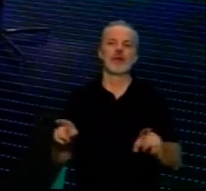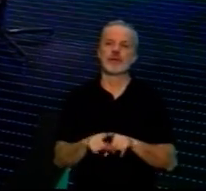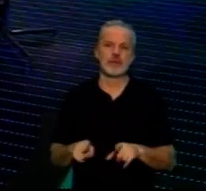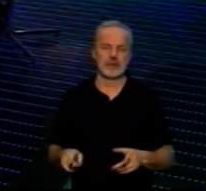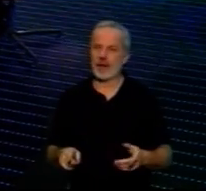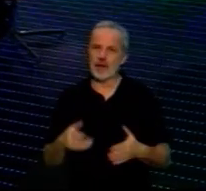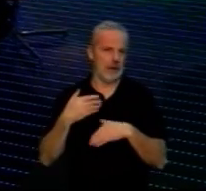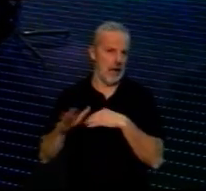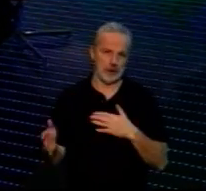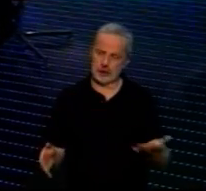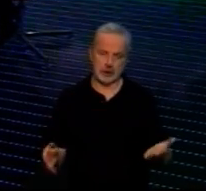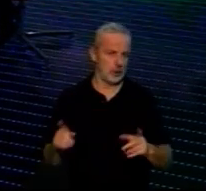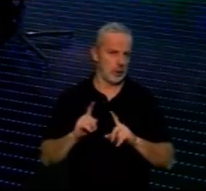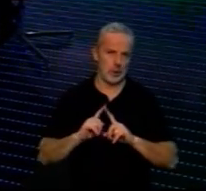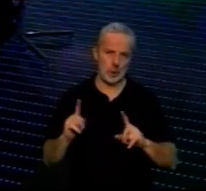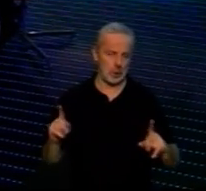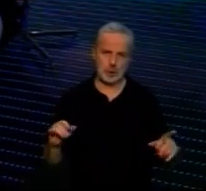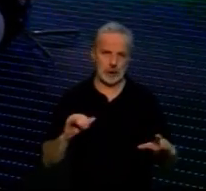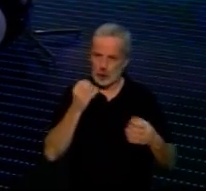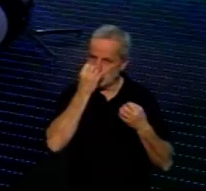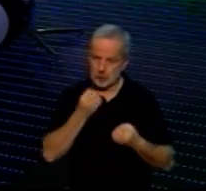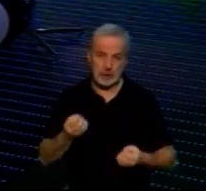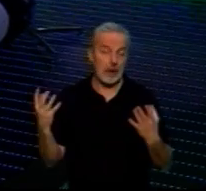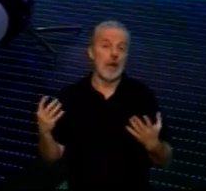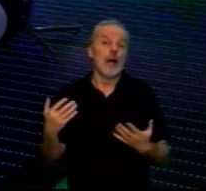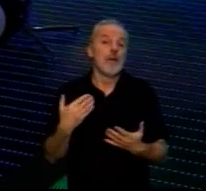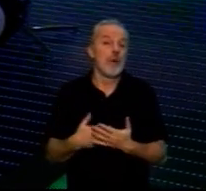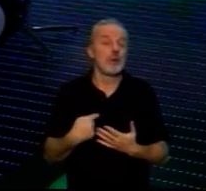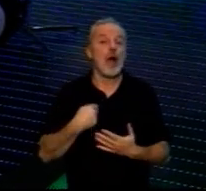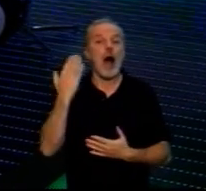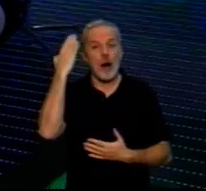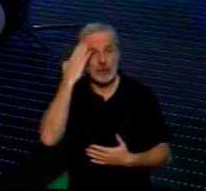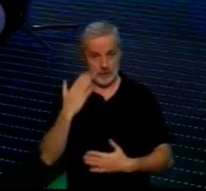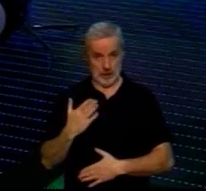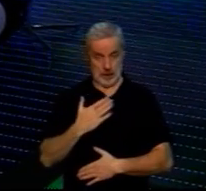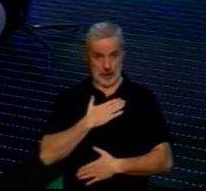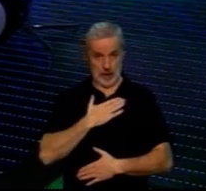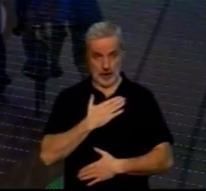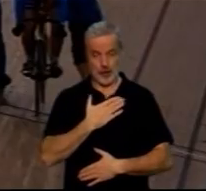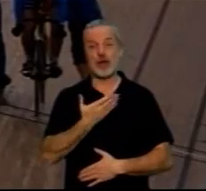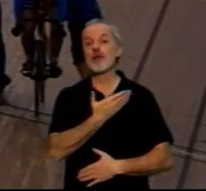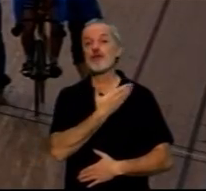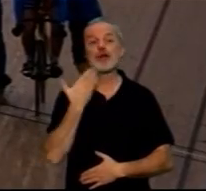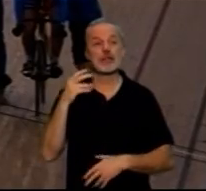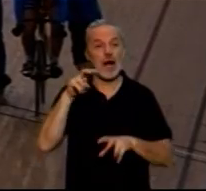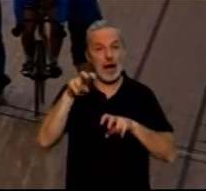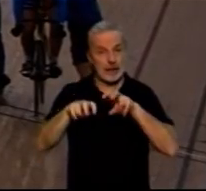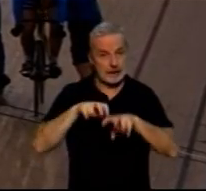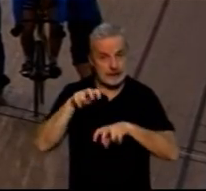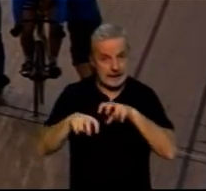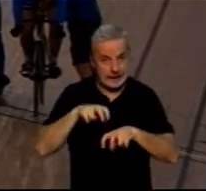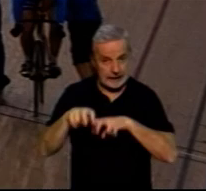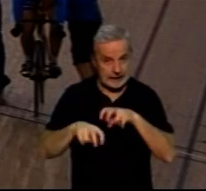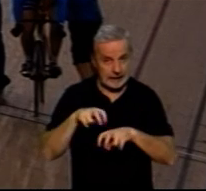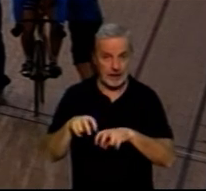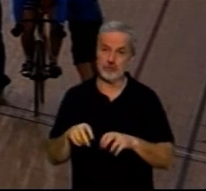tak já si myslím, že na to, co česká cyklistika jak si představuje v té světové